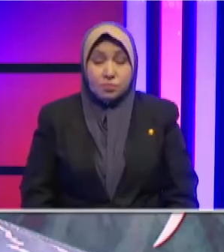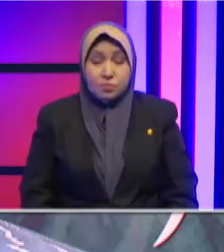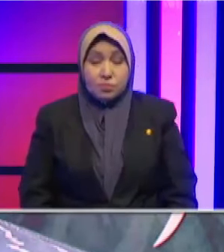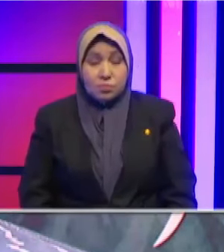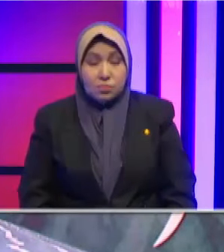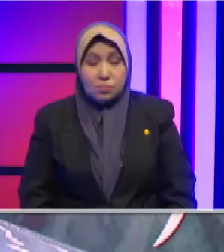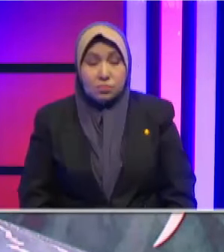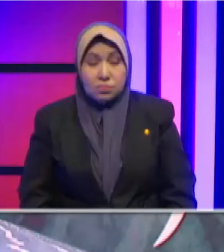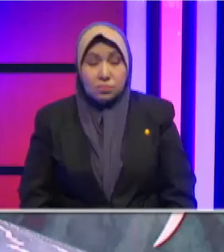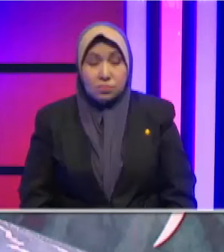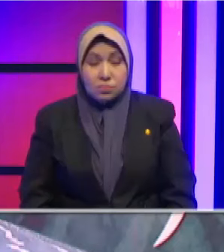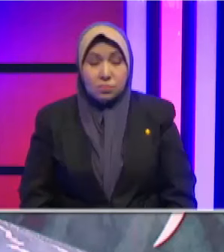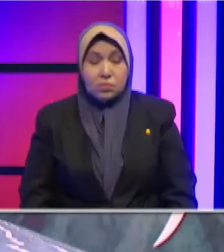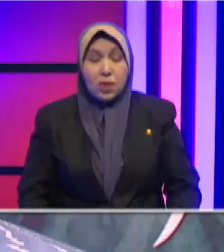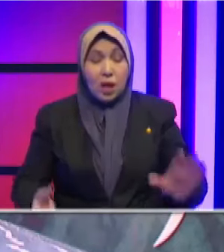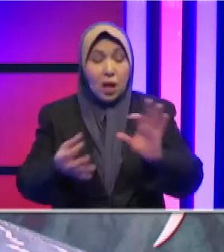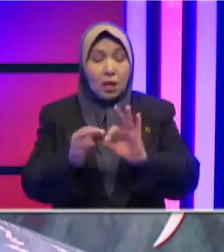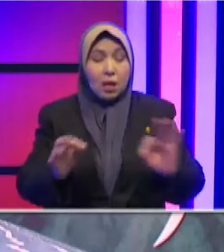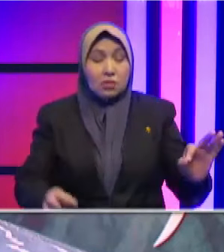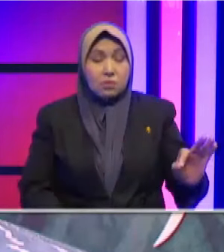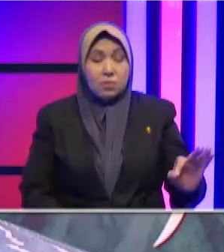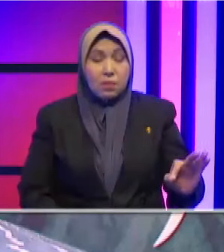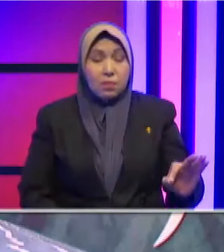ya ayat